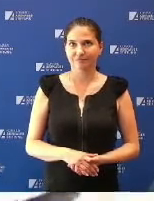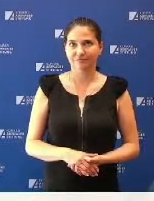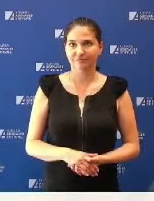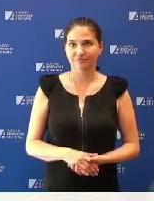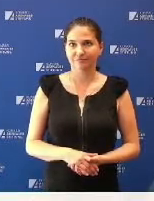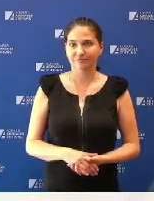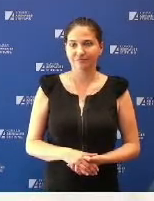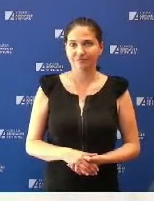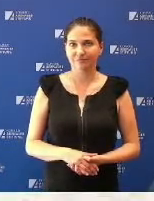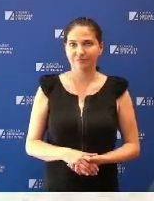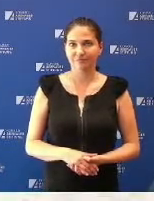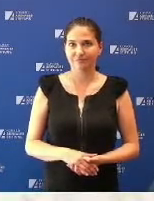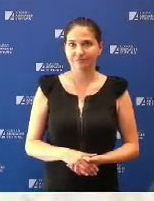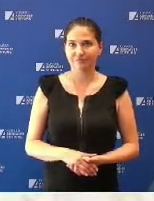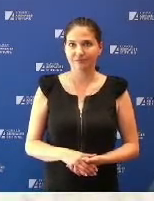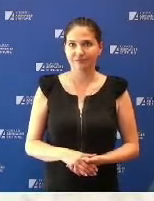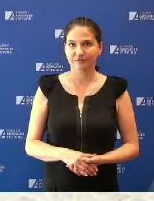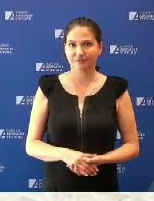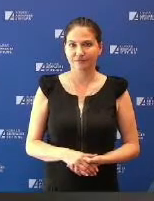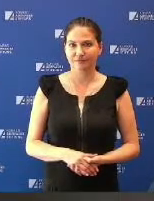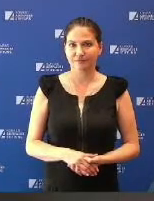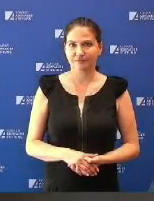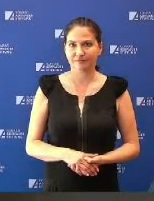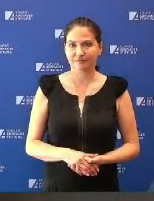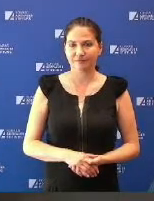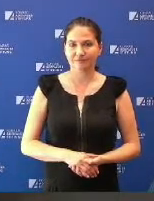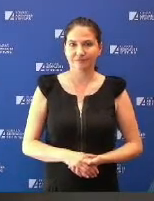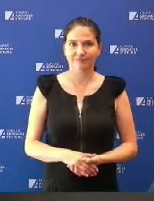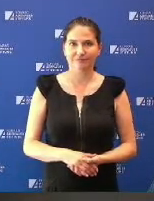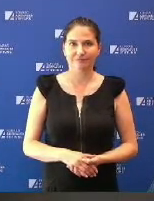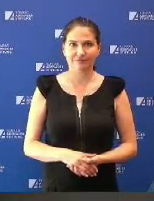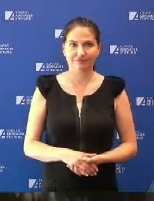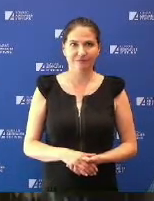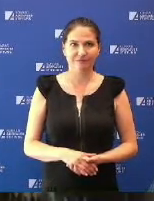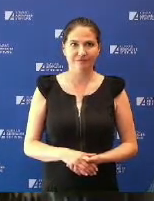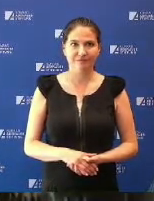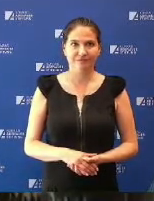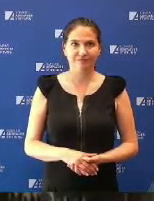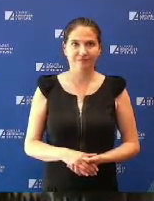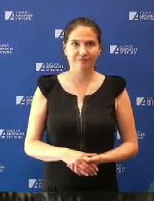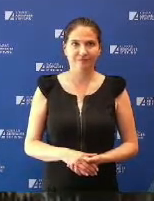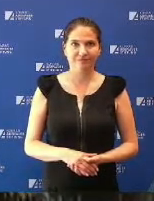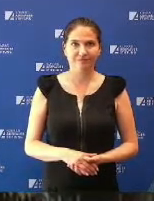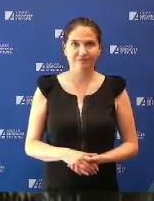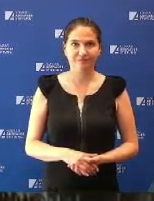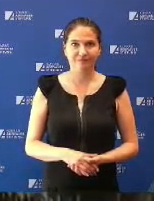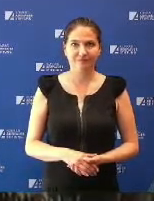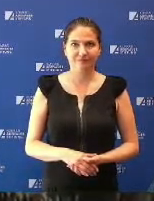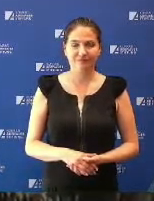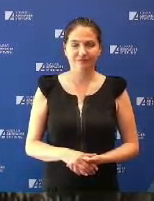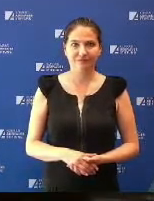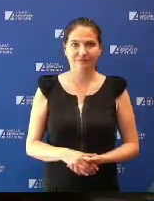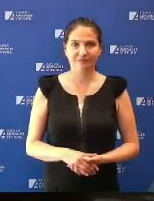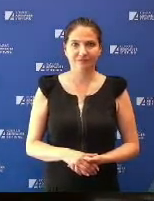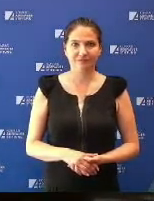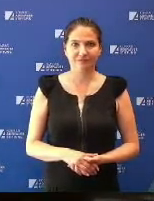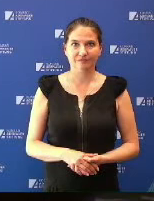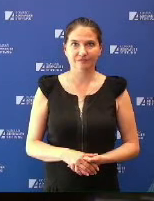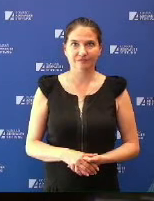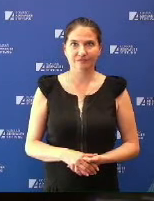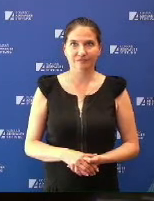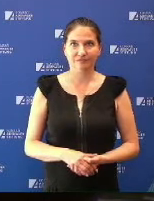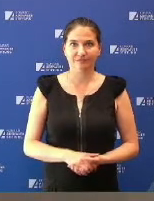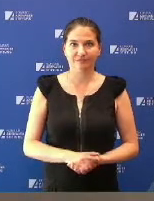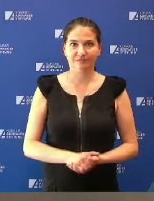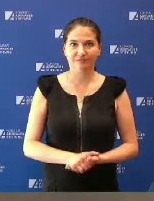besonders dringlich, da Singapur den Einsatz autonomer Fahrzeuge auf öffentlichen Straßen bis 2022 anstrebt. Die